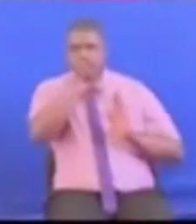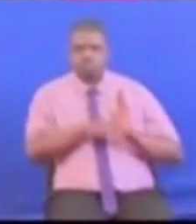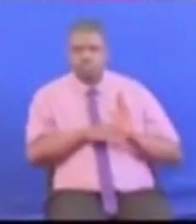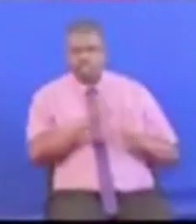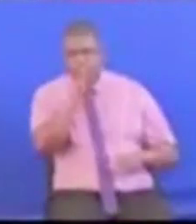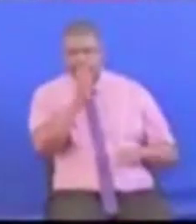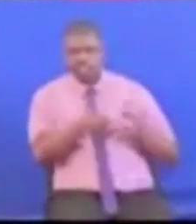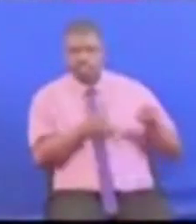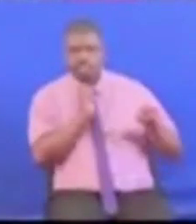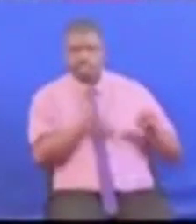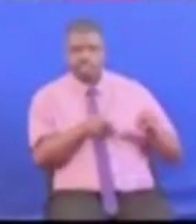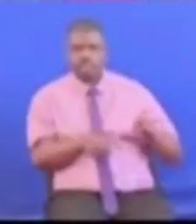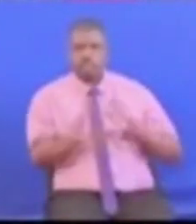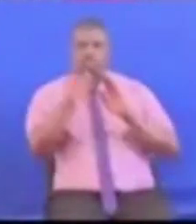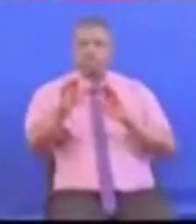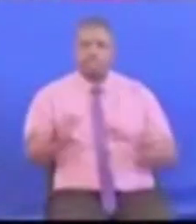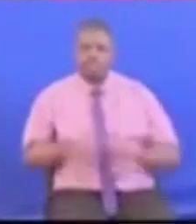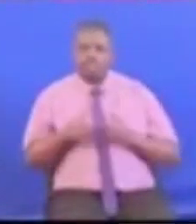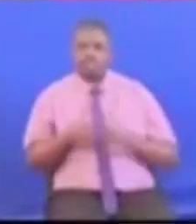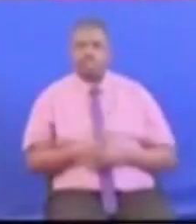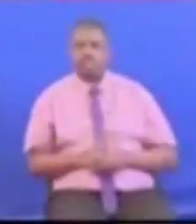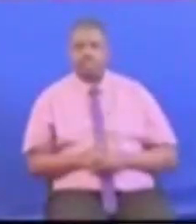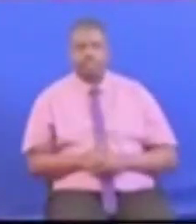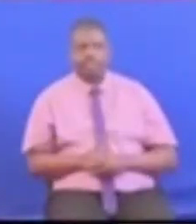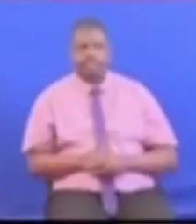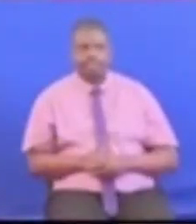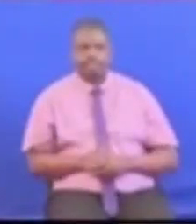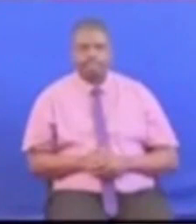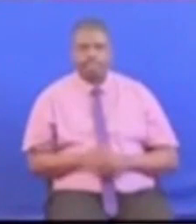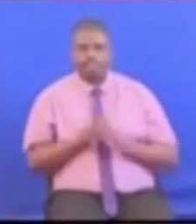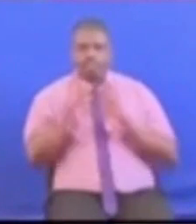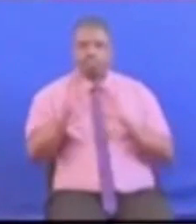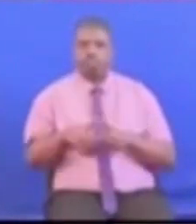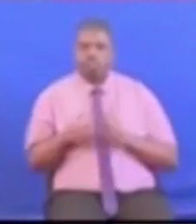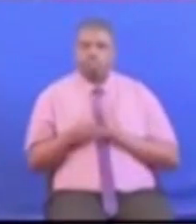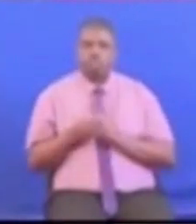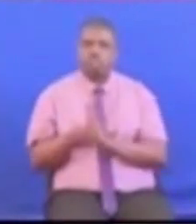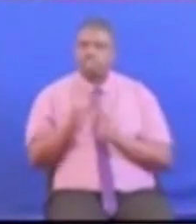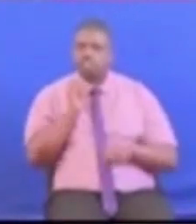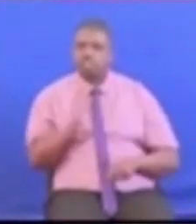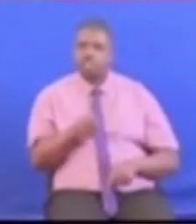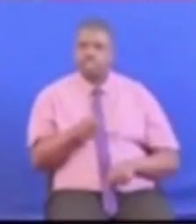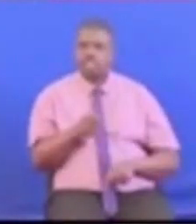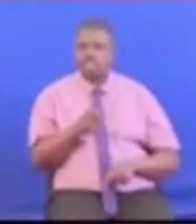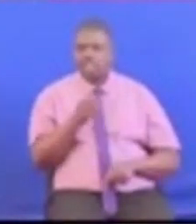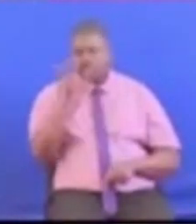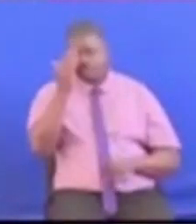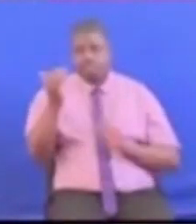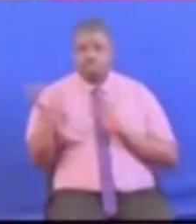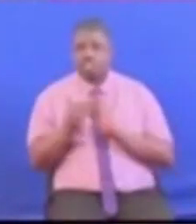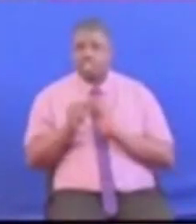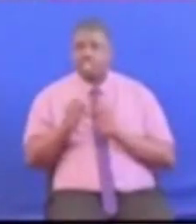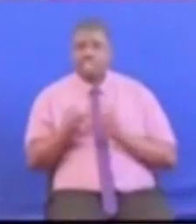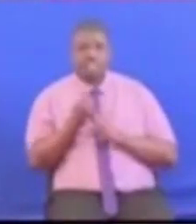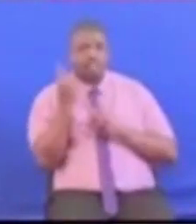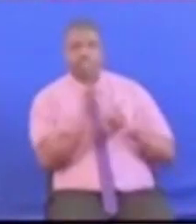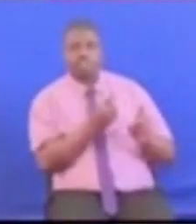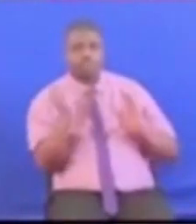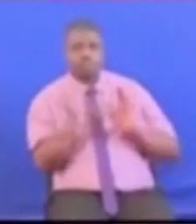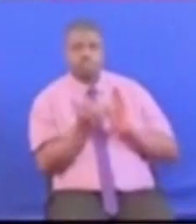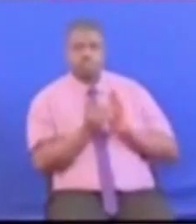hadhi ya spika wa bunge. Kwa ujumla, kwamba bunge linaongozwa na spika ambaye anafahamu sheria lakini hafuati